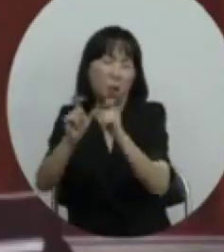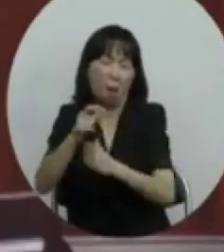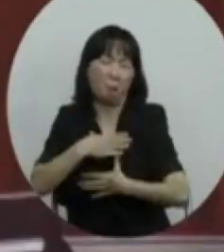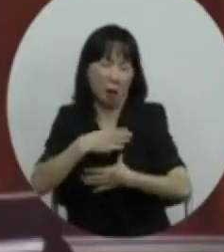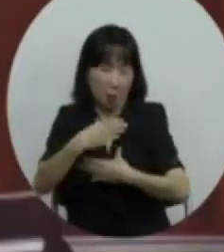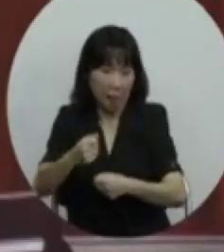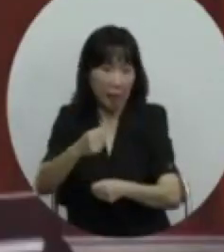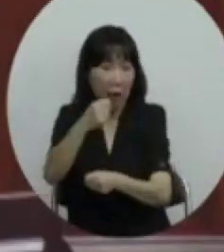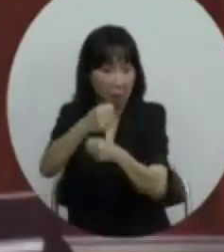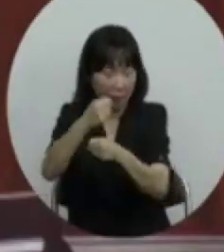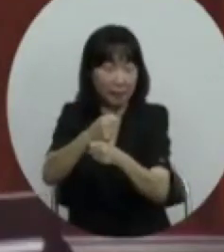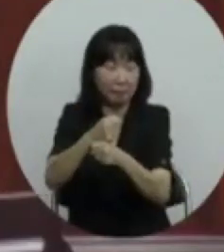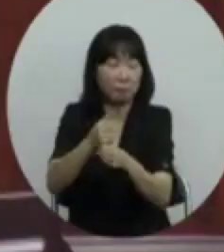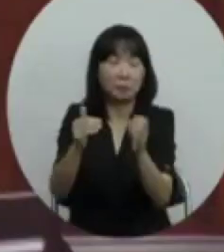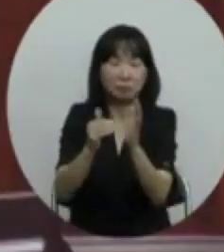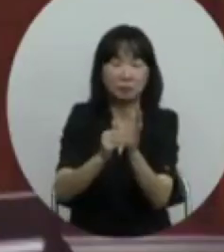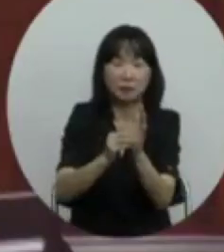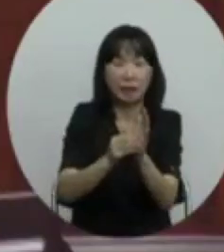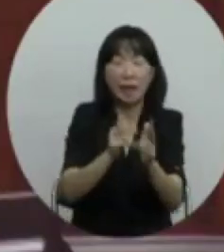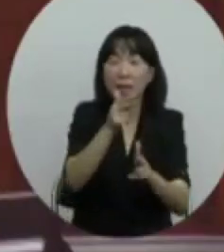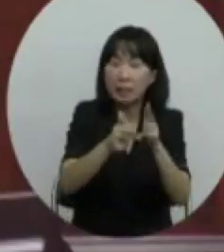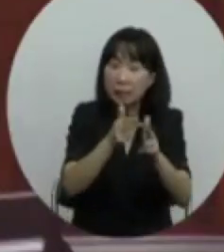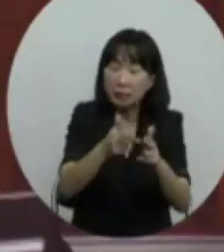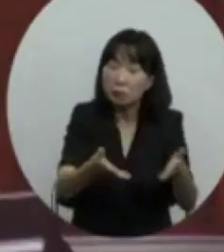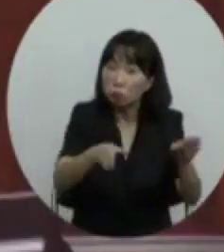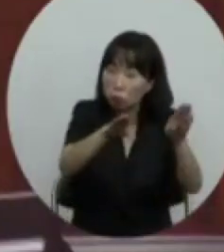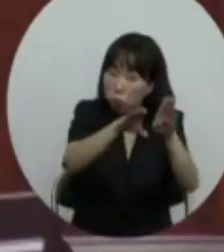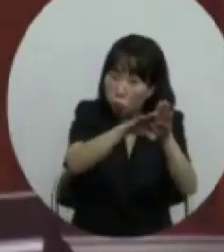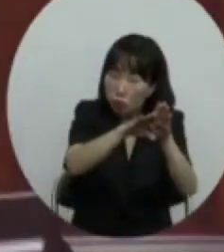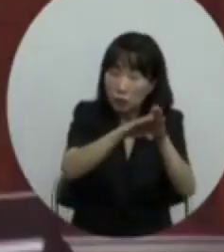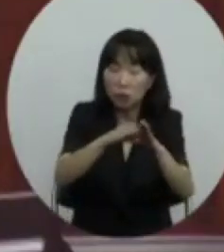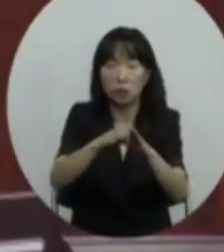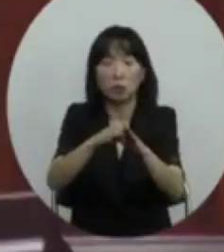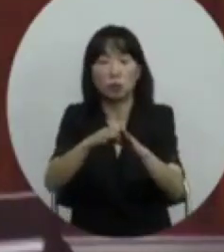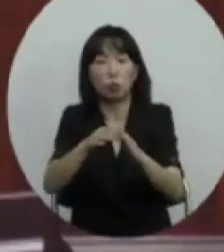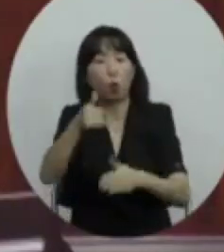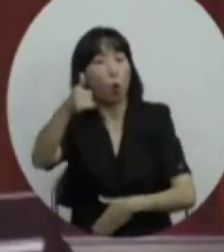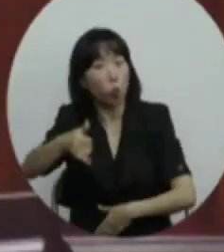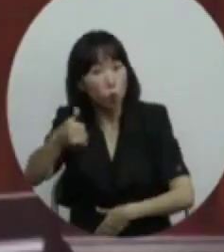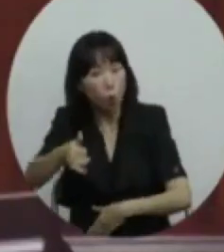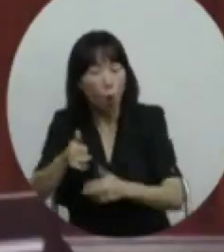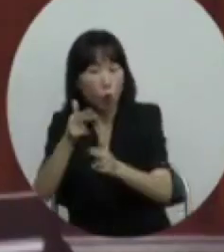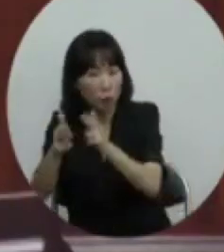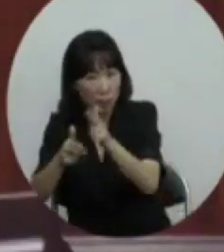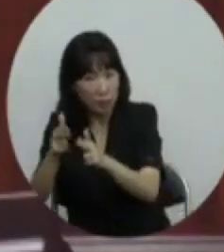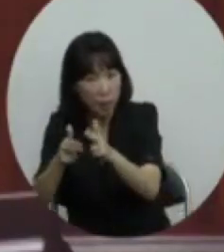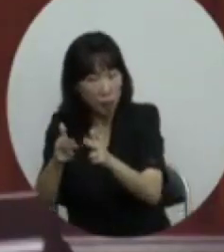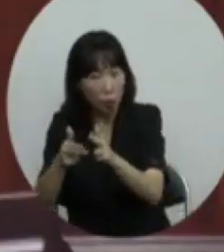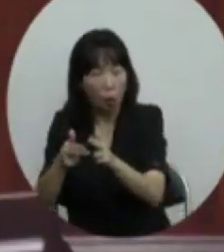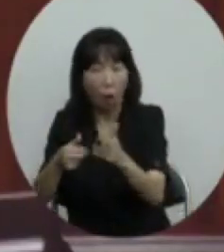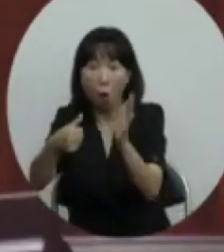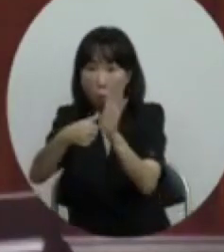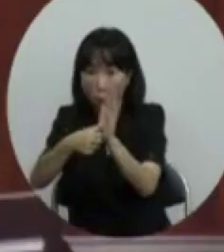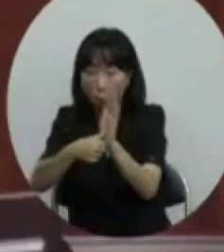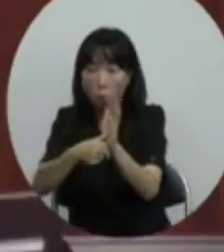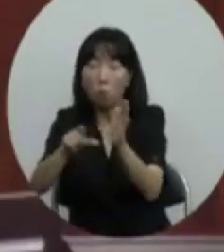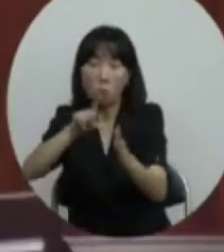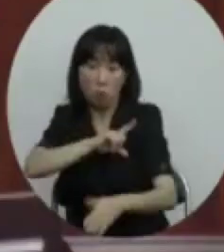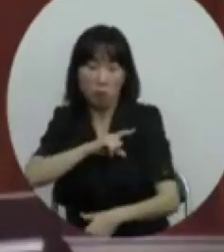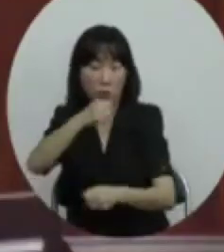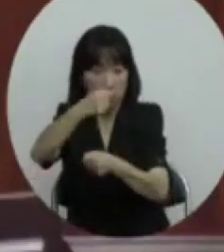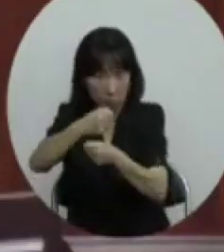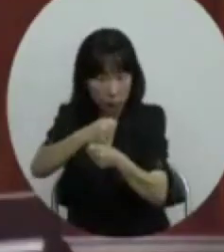도시개발사업, 산업단지 조성, 원도심 활성화, 농산업 공동 브랜드 활성화 센터 설치 등을